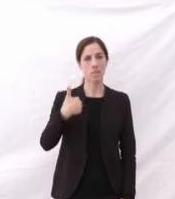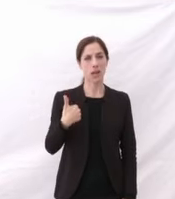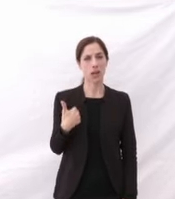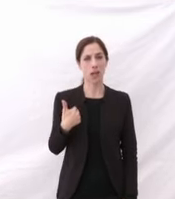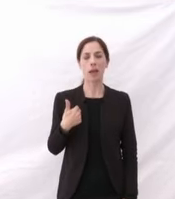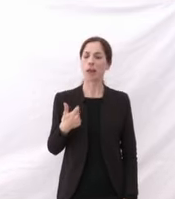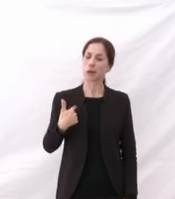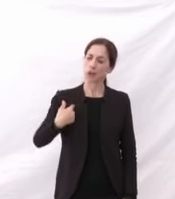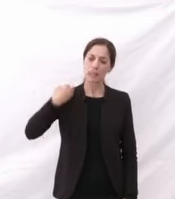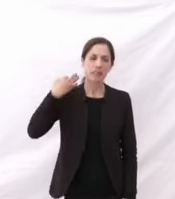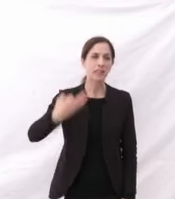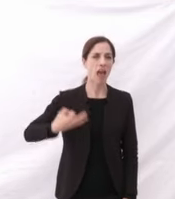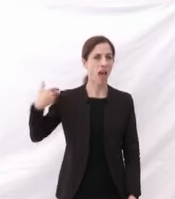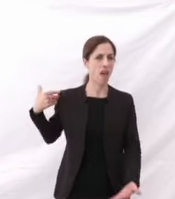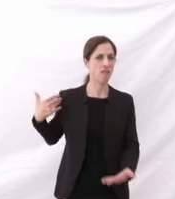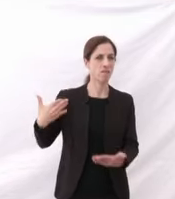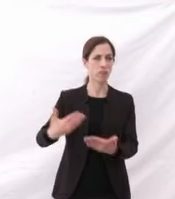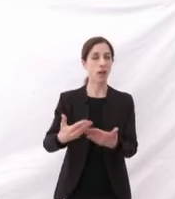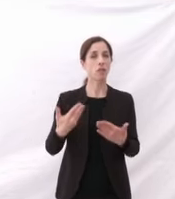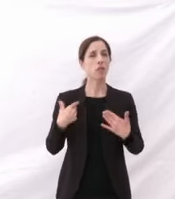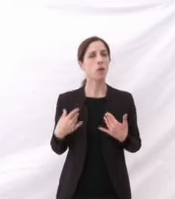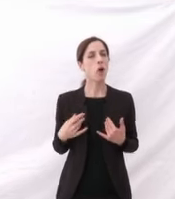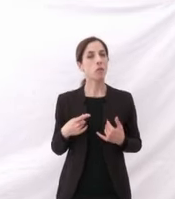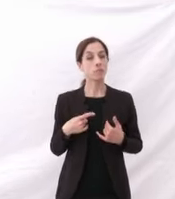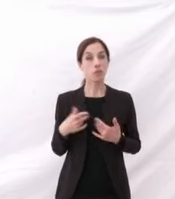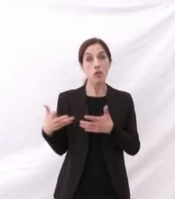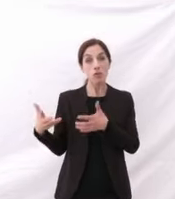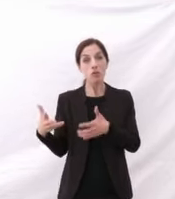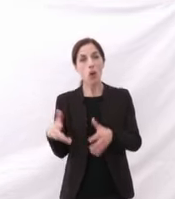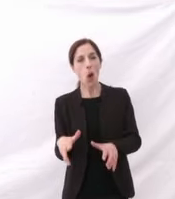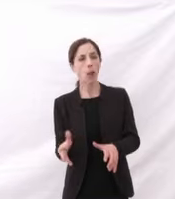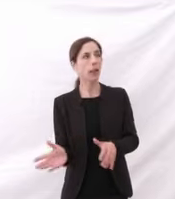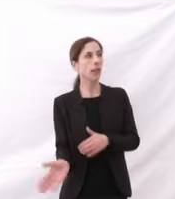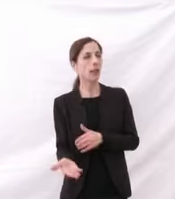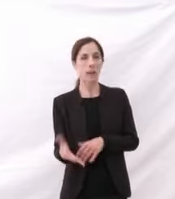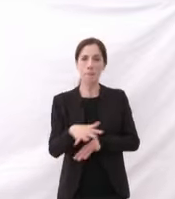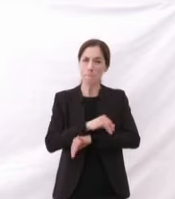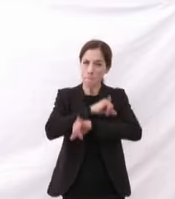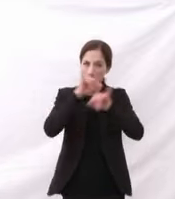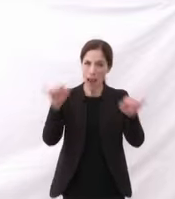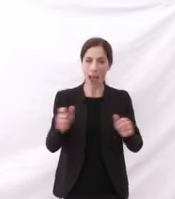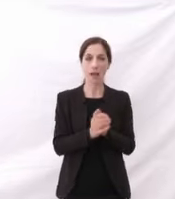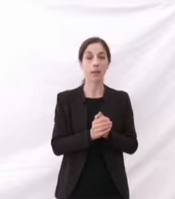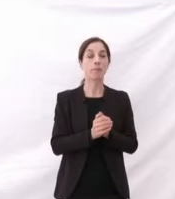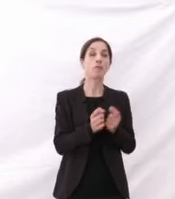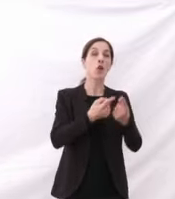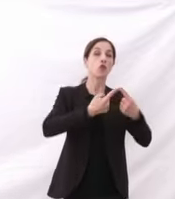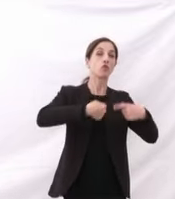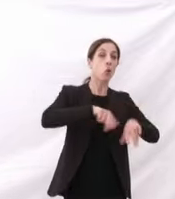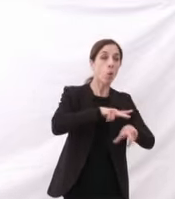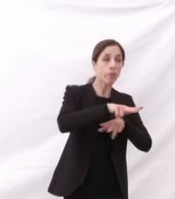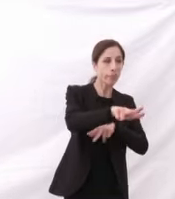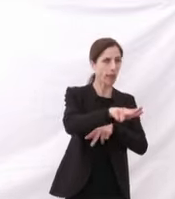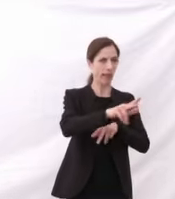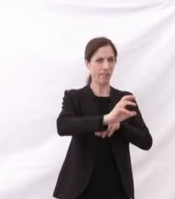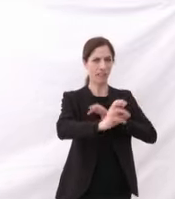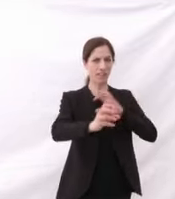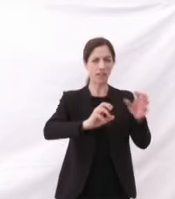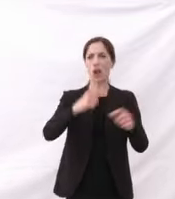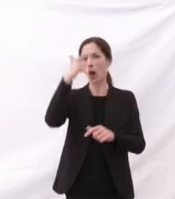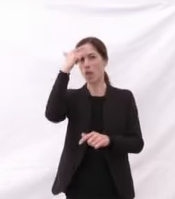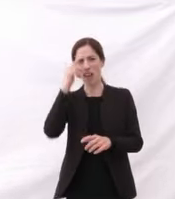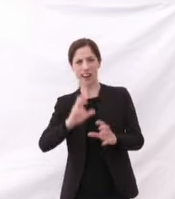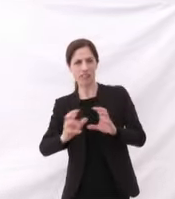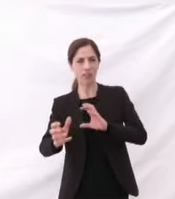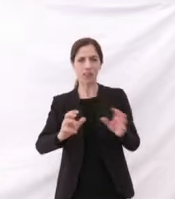fatto sempre, mai abbiamo fatto sconti quando giunte diverse, governi diversi, quando non hanno fatto